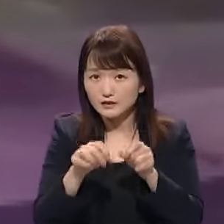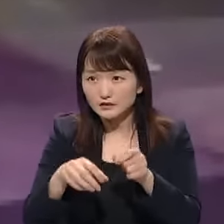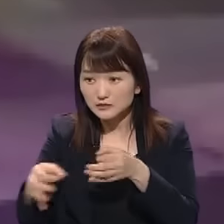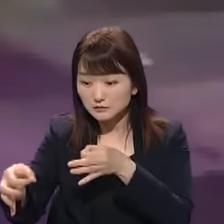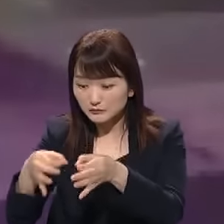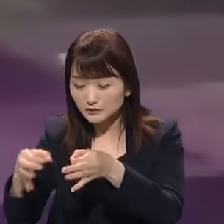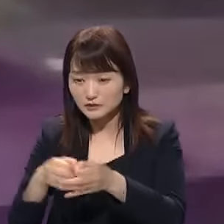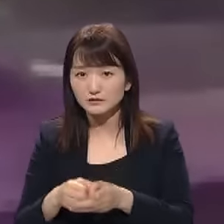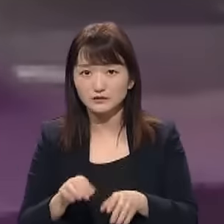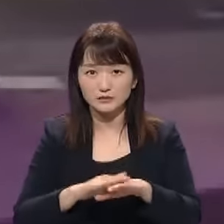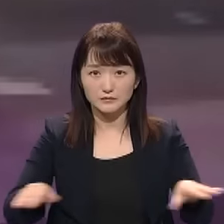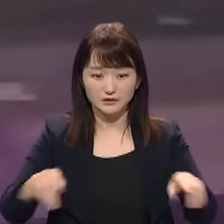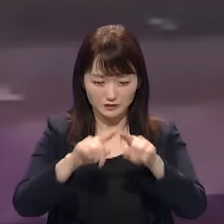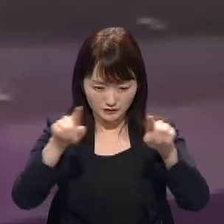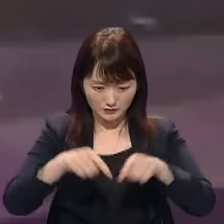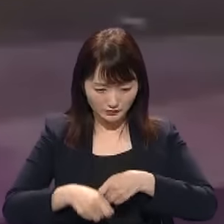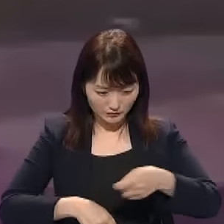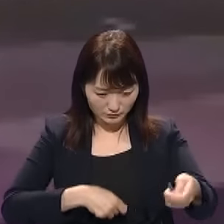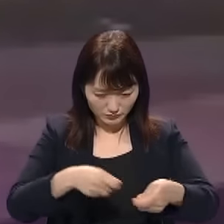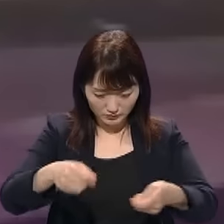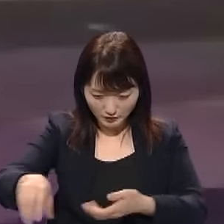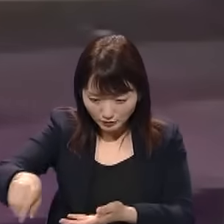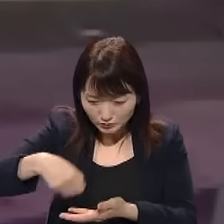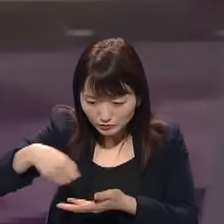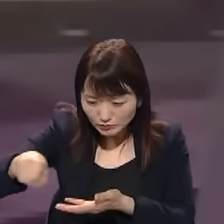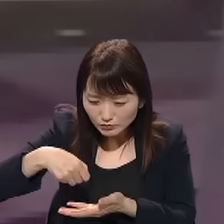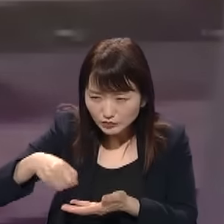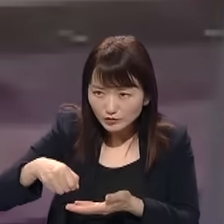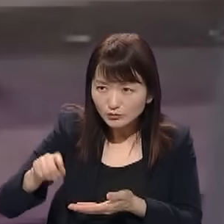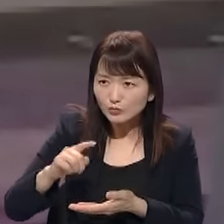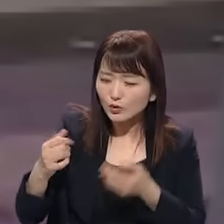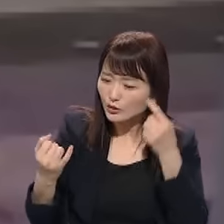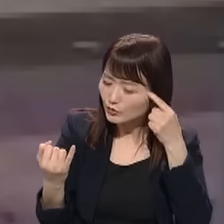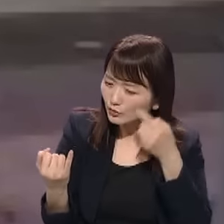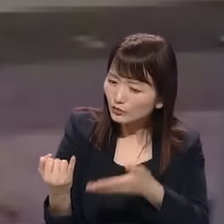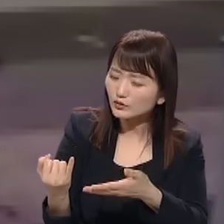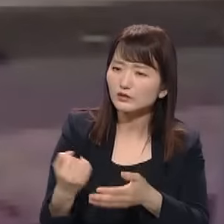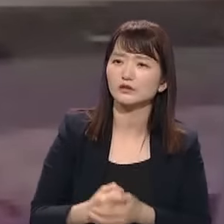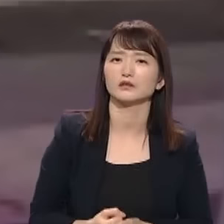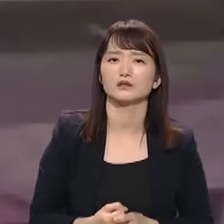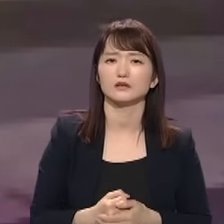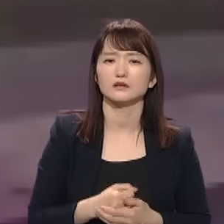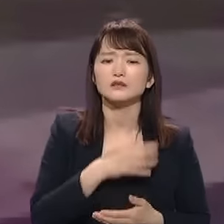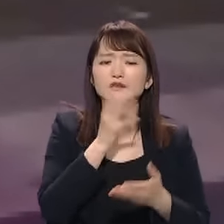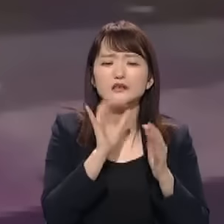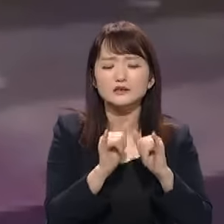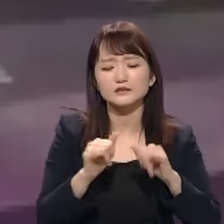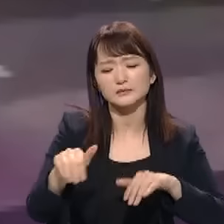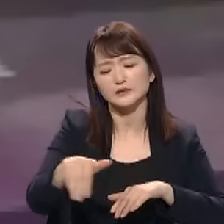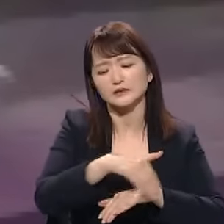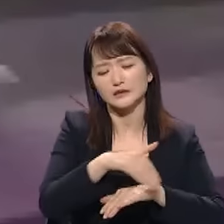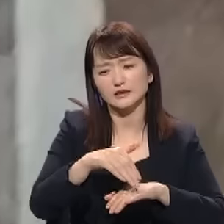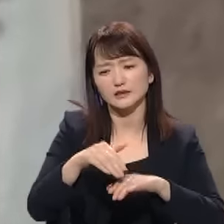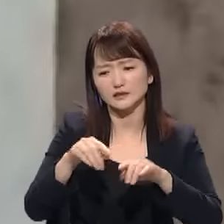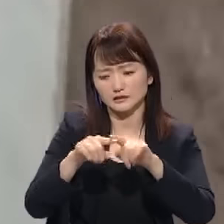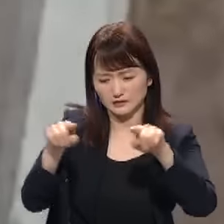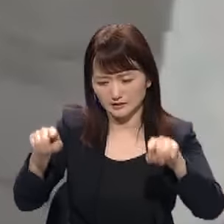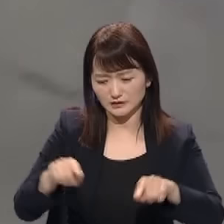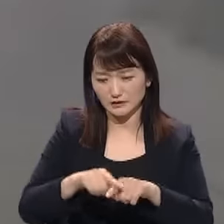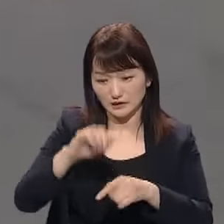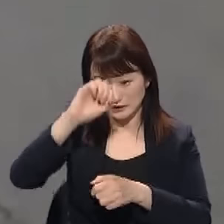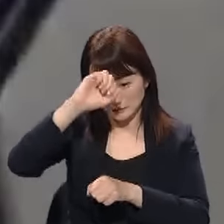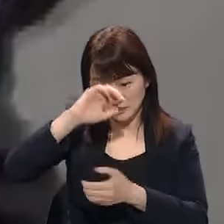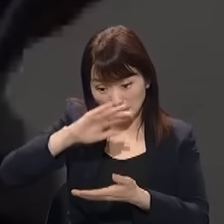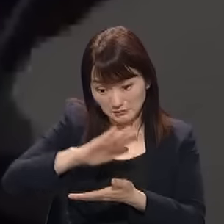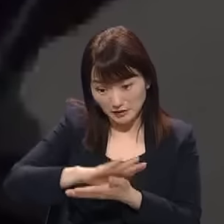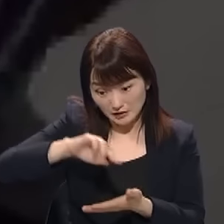버려진 전단지를 줍는 아주머니를 보셨대요. 뭐 하시는 거냐 물었더니 어르신들이 지나다 저 전단지 밟고 미끄러지실까 봐